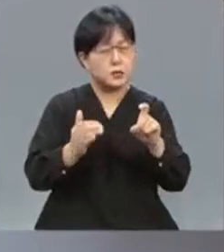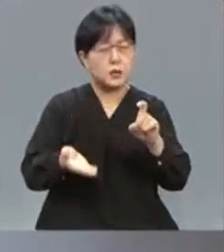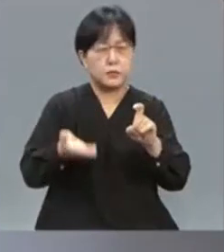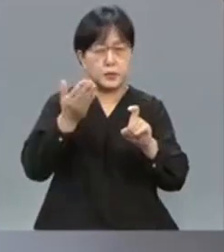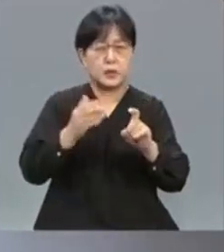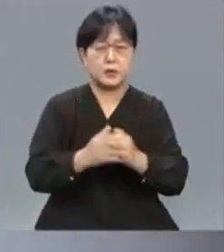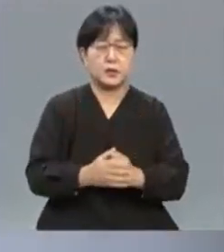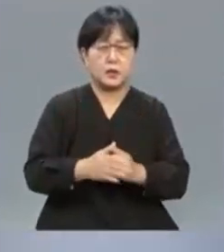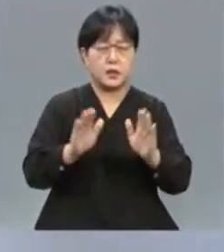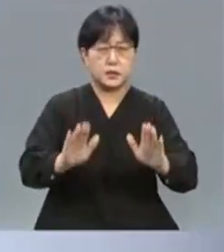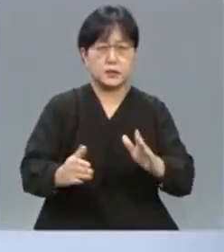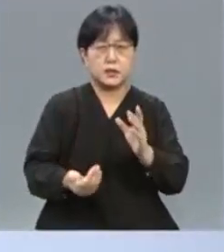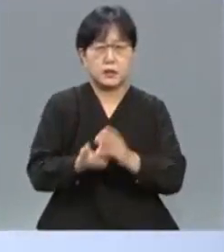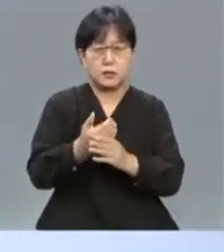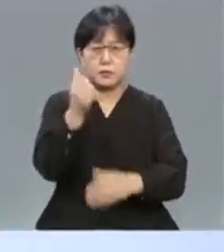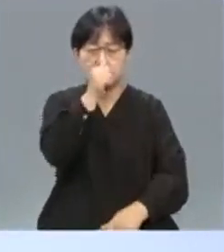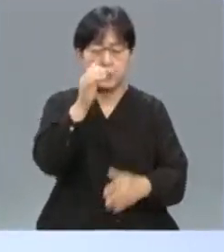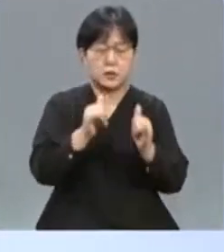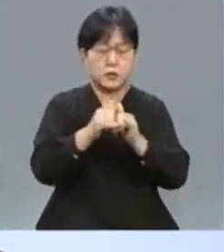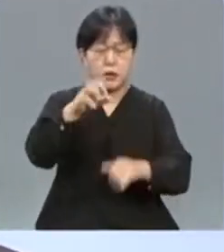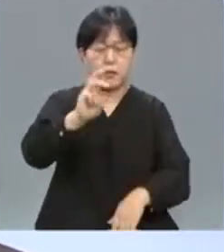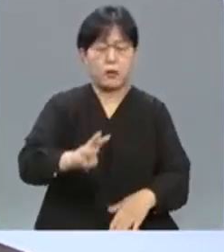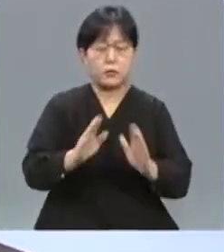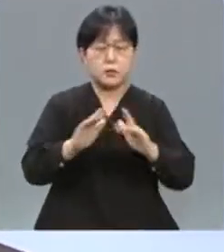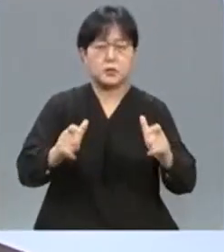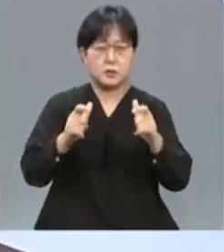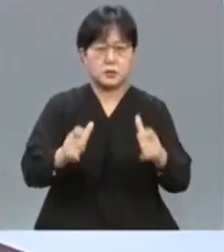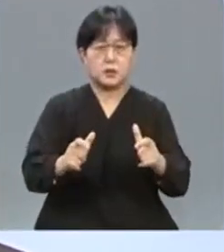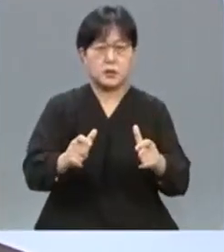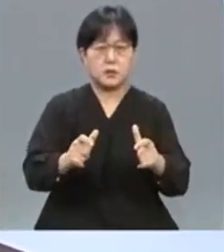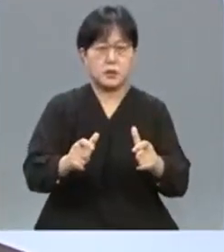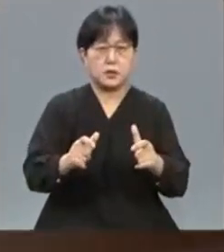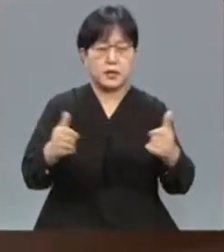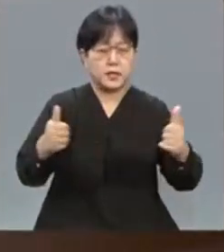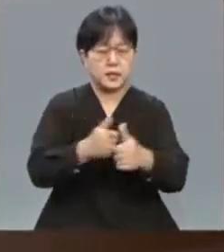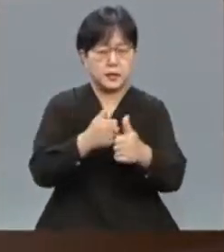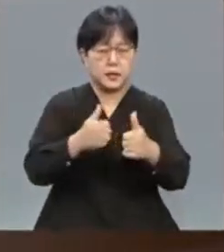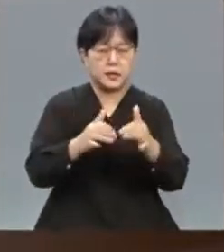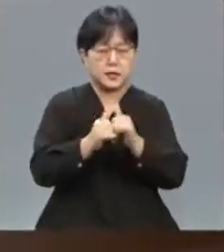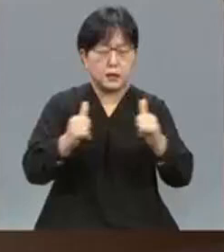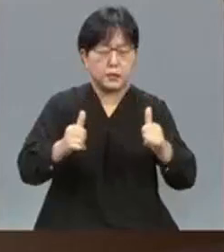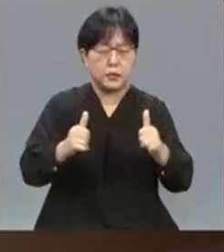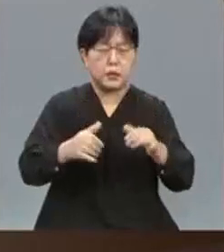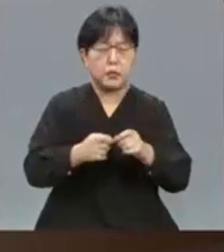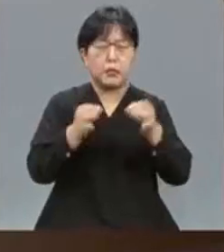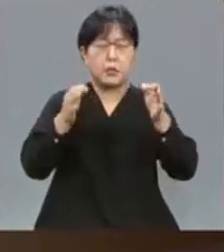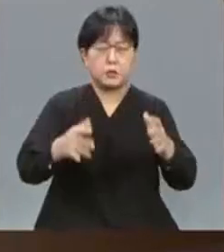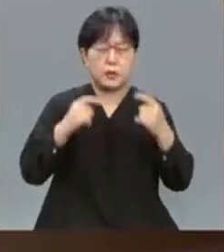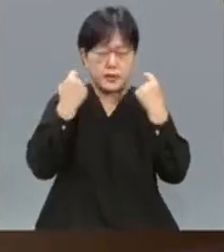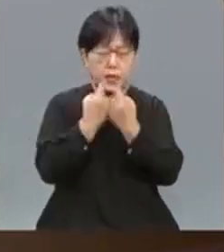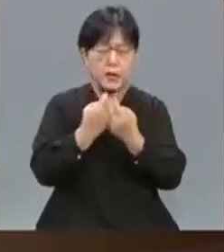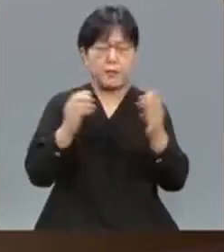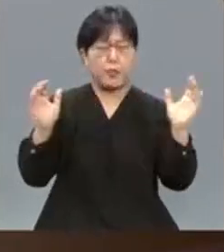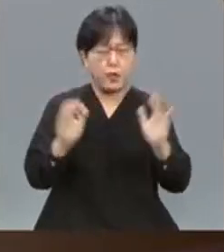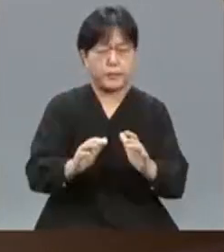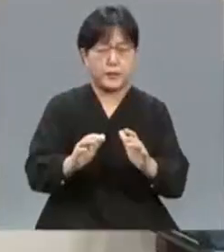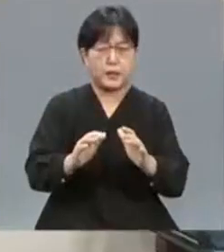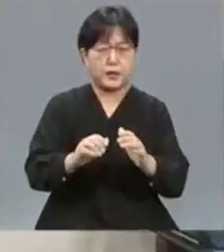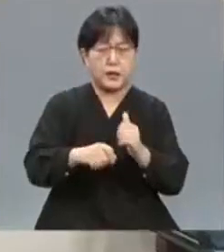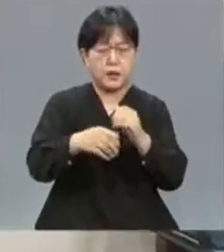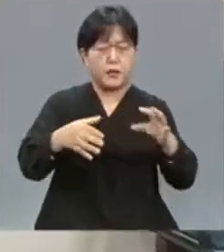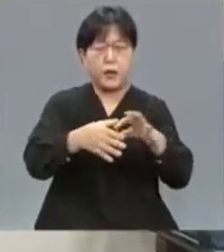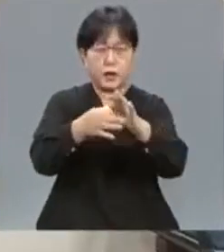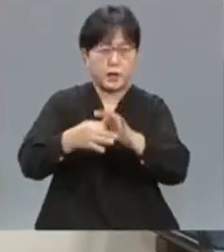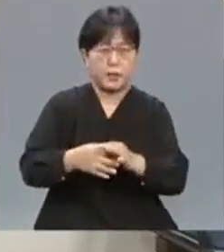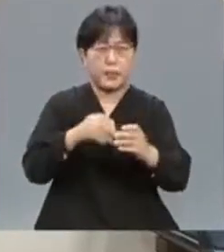이릅니다. 해당 사건 브로커가 광주 전남에서 검경 인사들과 오랜 시간 사적인 모임을 하며 인맥을 만들어 온